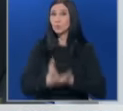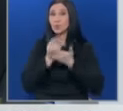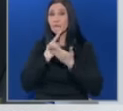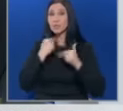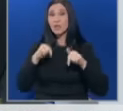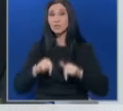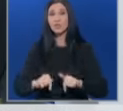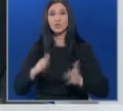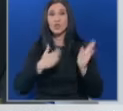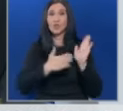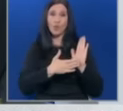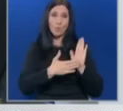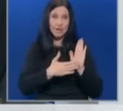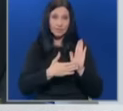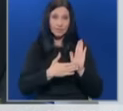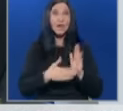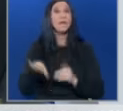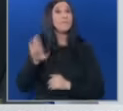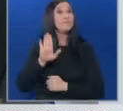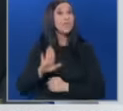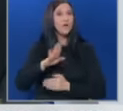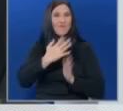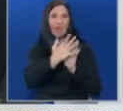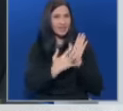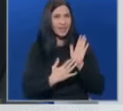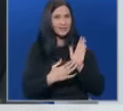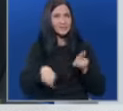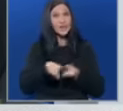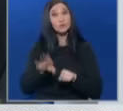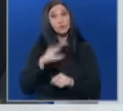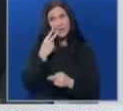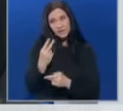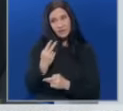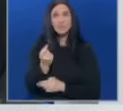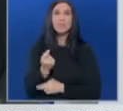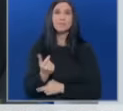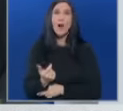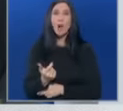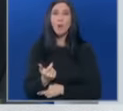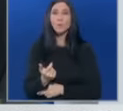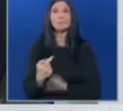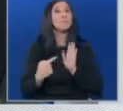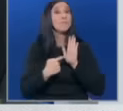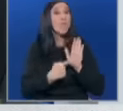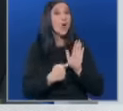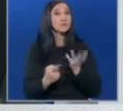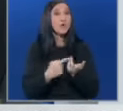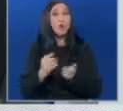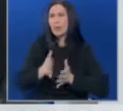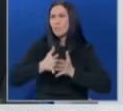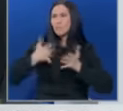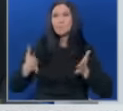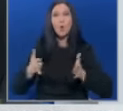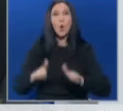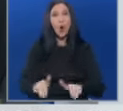за днешния документ. Неговият текст, както ще видите след малко, показва колко много